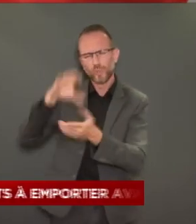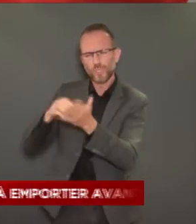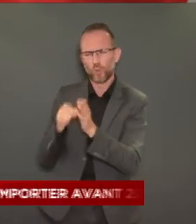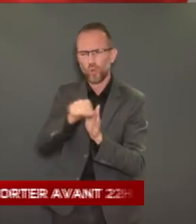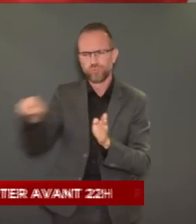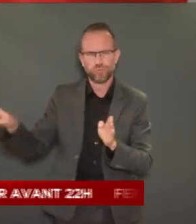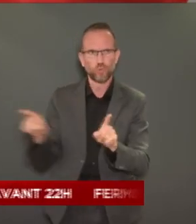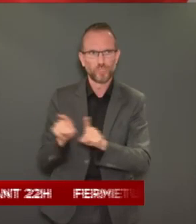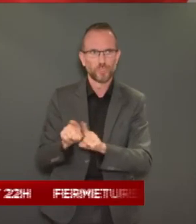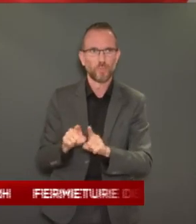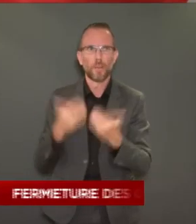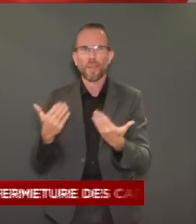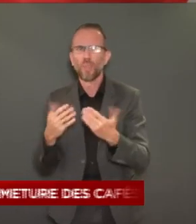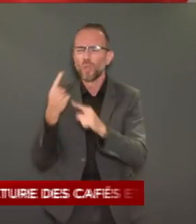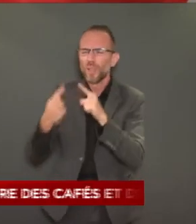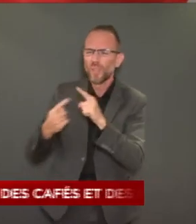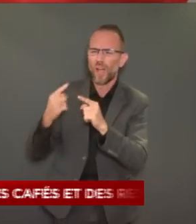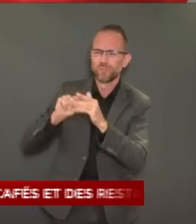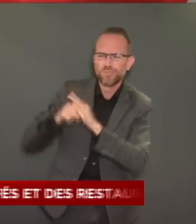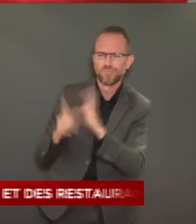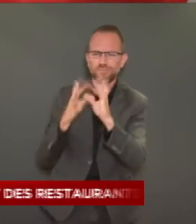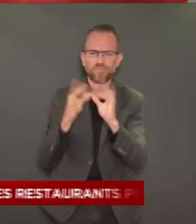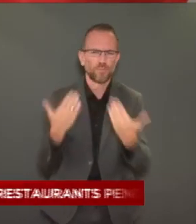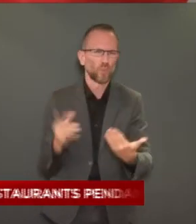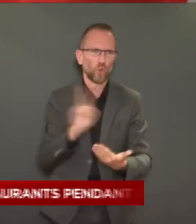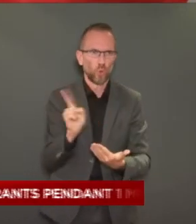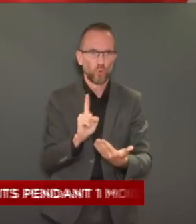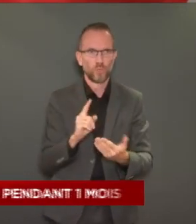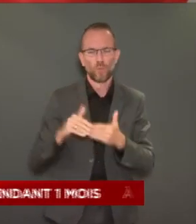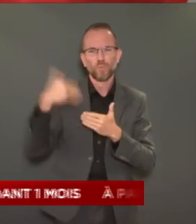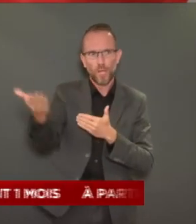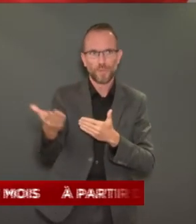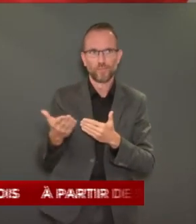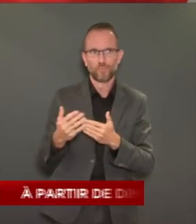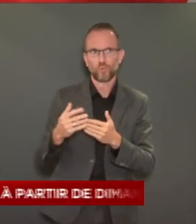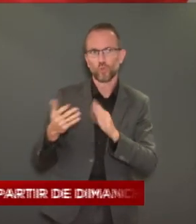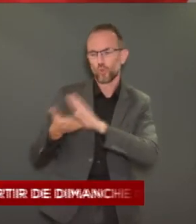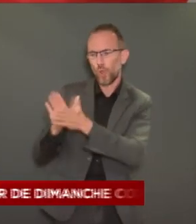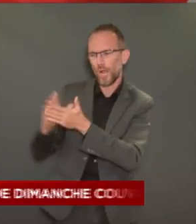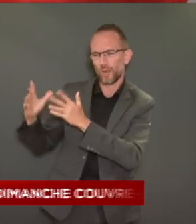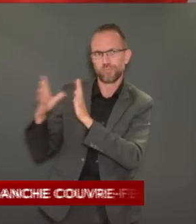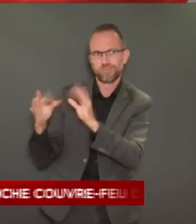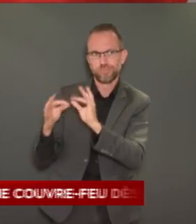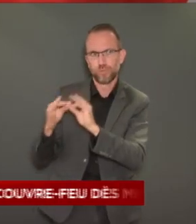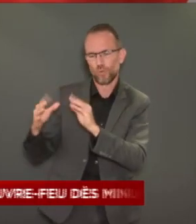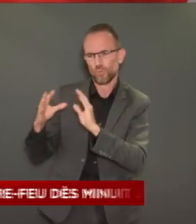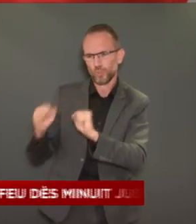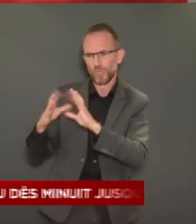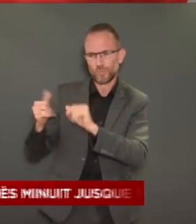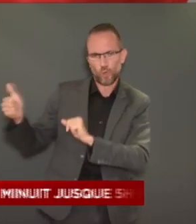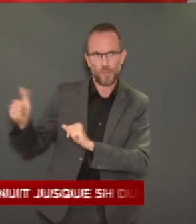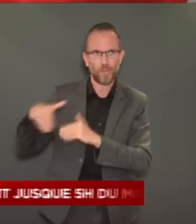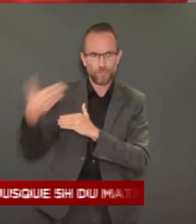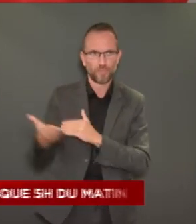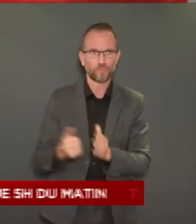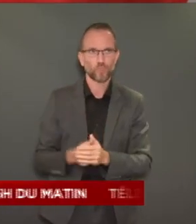doute mon collègue David Claréval et Pierre-Yves Dermagne vont vous donner tous les détails nécessaires en ce qui concerne